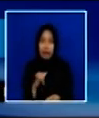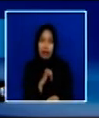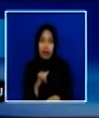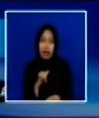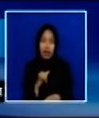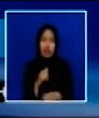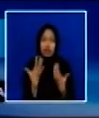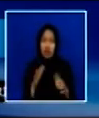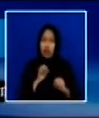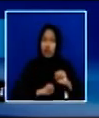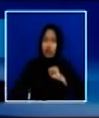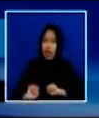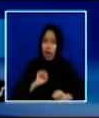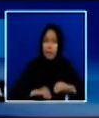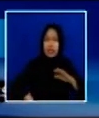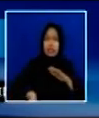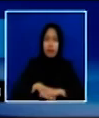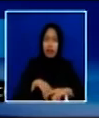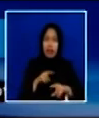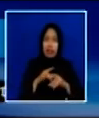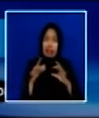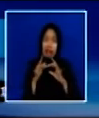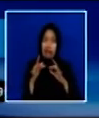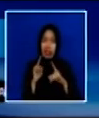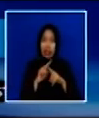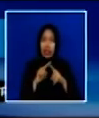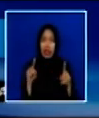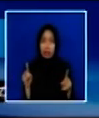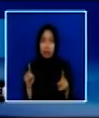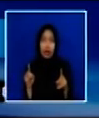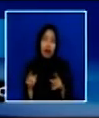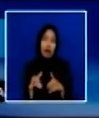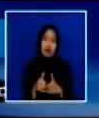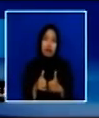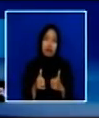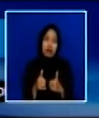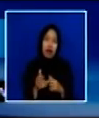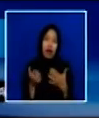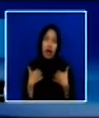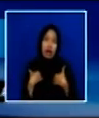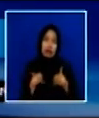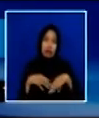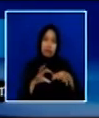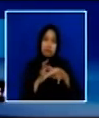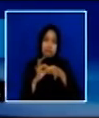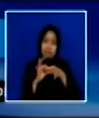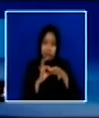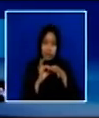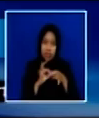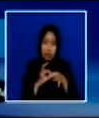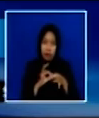ya untuk memaksimalkan Tread ini baik dengan menggandeng provider atau pihak ketiga